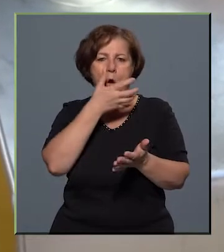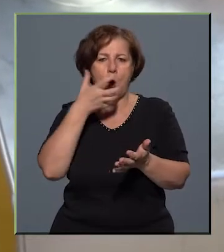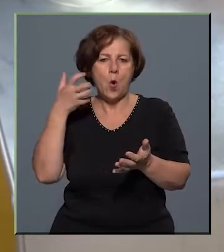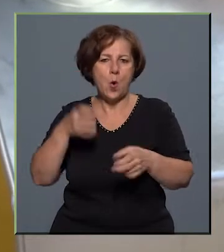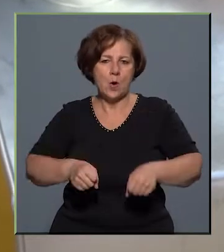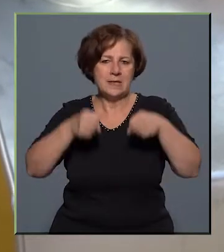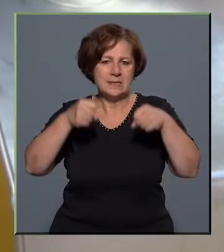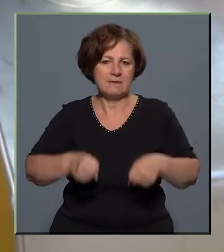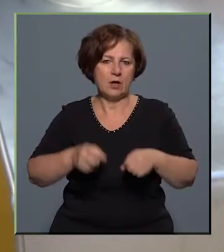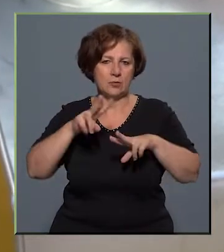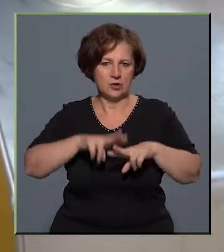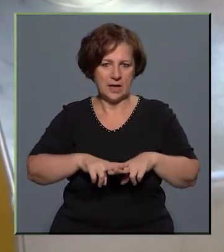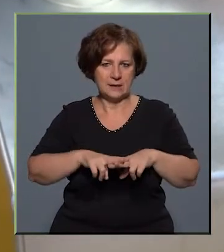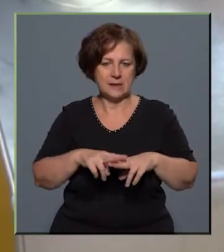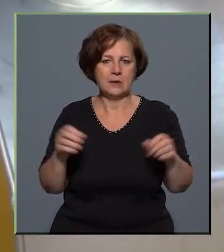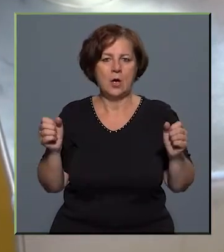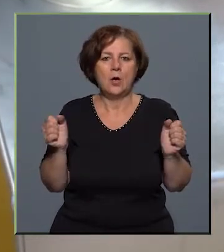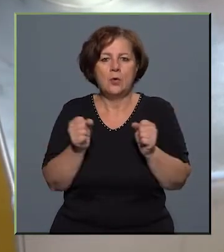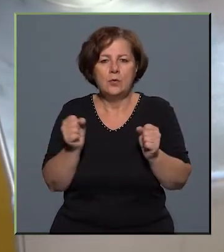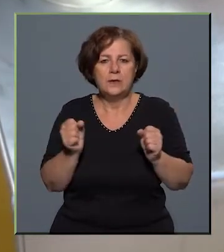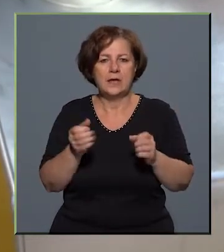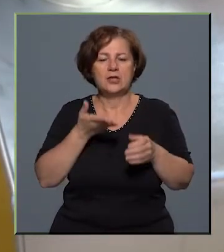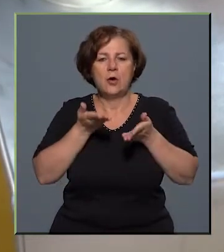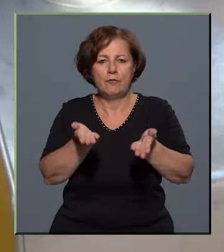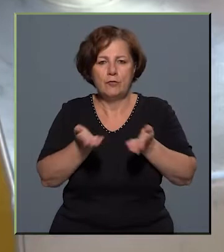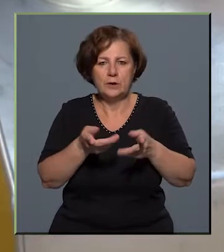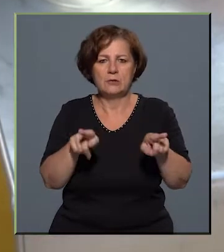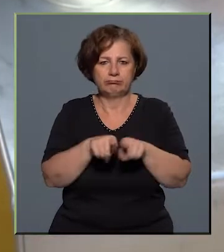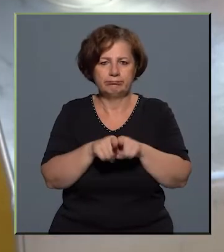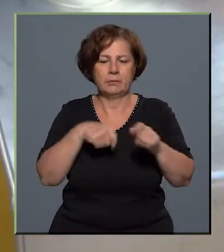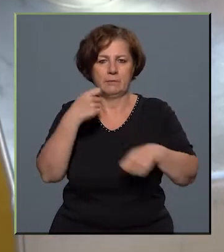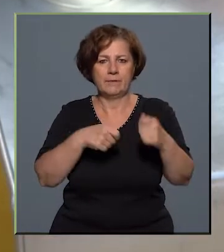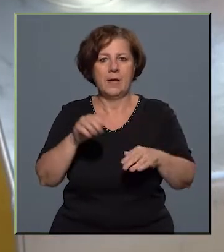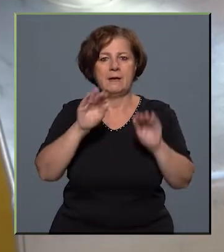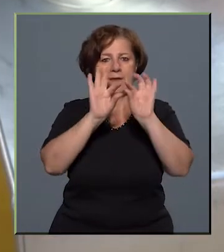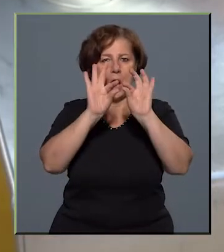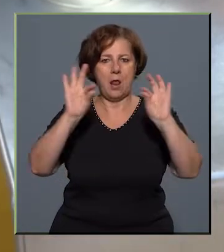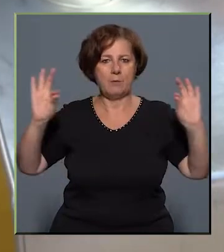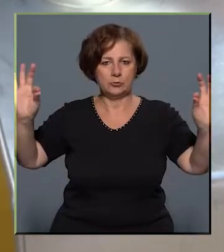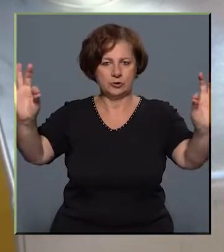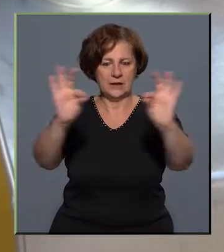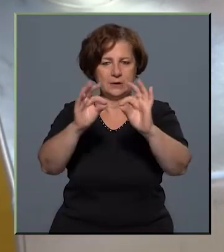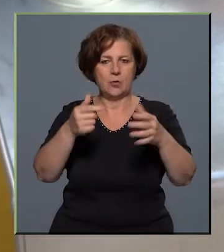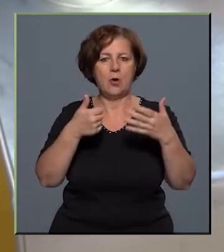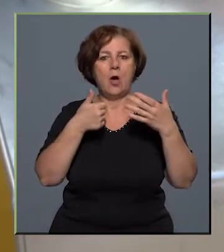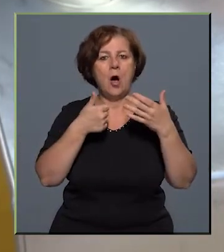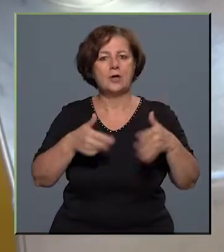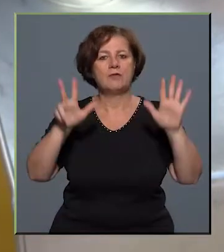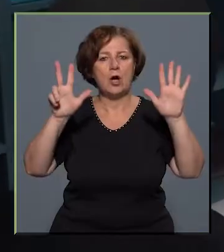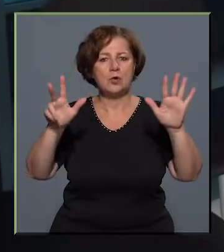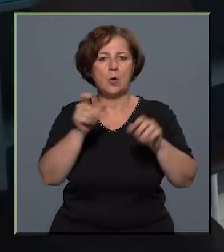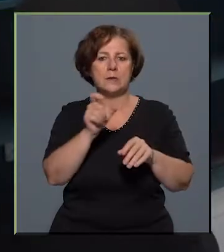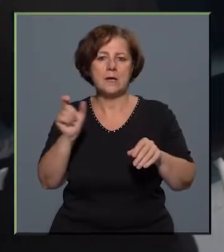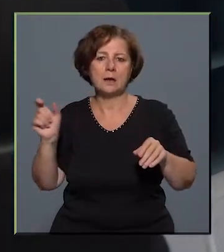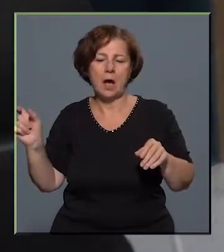tehát az épület hűtését és fűtését ezzel oldjuk meg, illetve a lapos tetőn 68 darab napelem kap